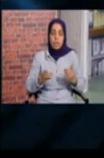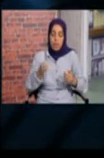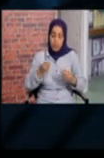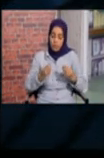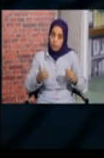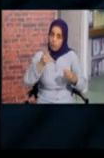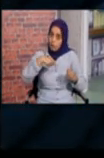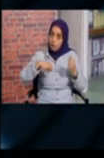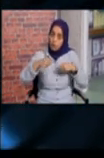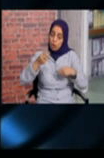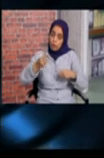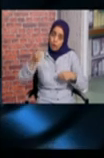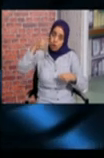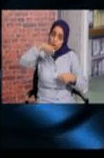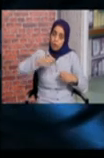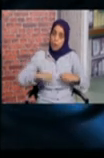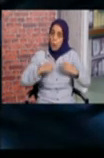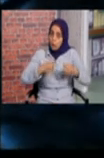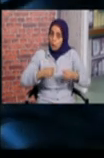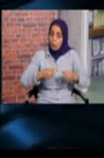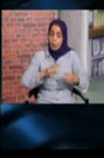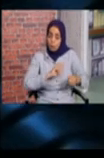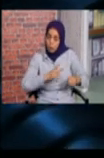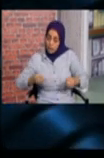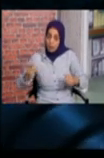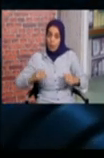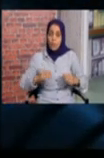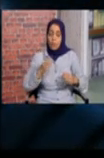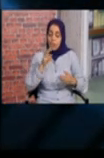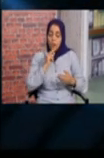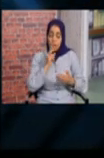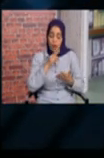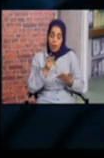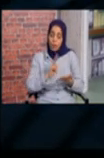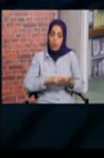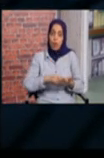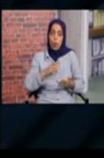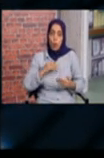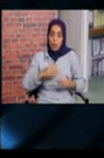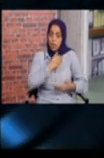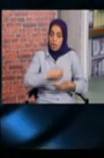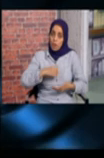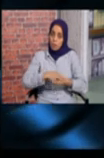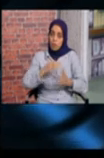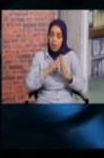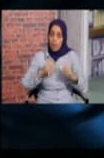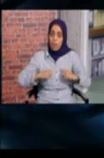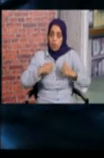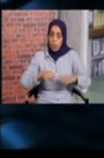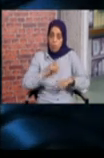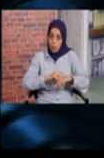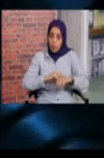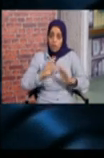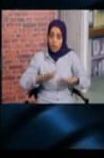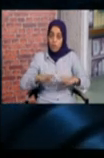الكلي ومتطلبات اخرى في سوق الاوراق الحكوميه المصريه. فبالوقت قدرنا الحمد لله ان